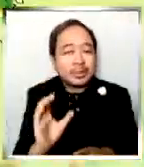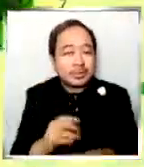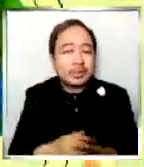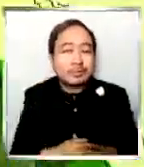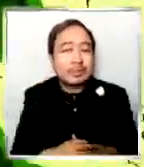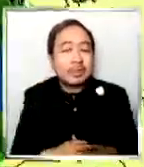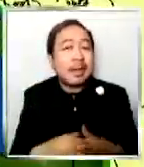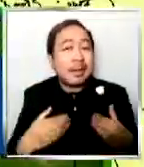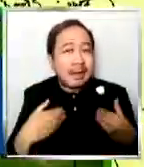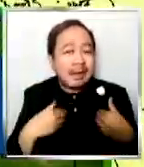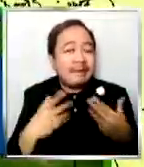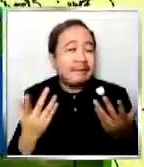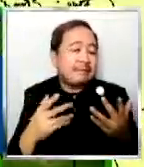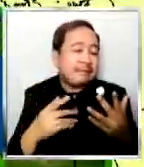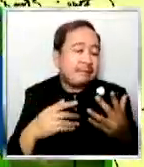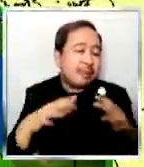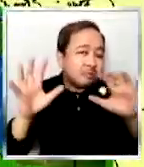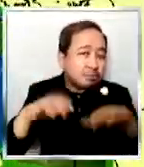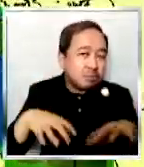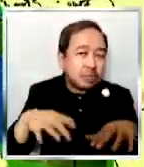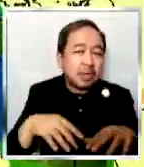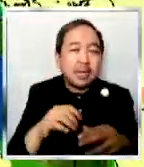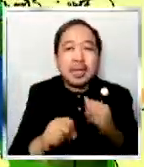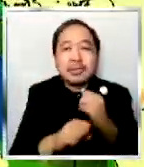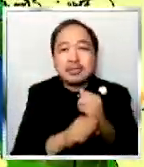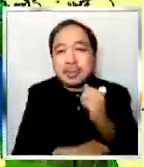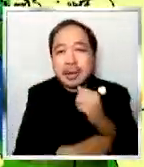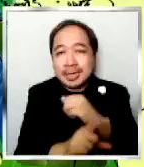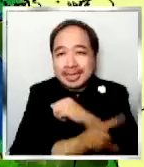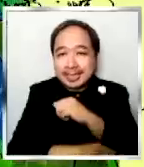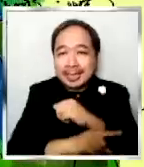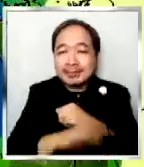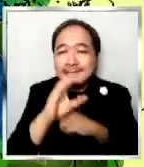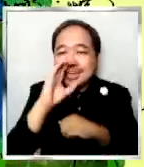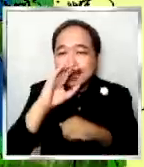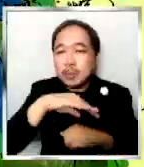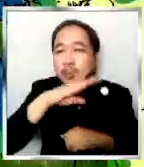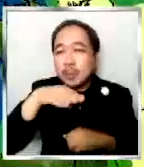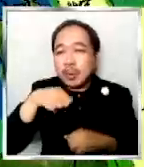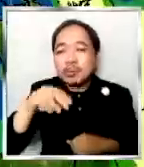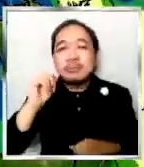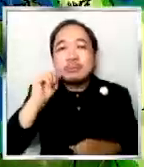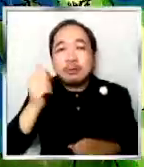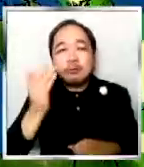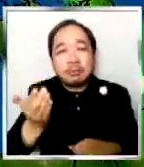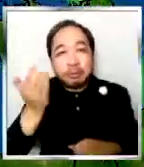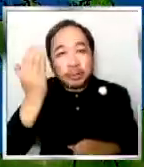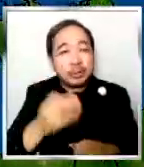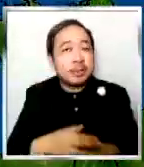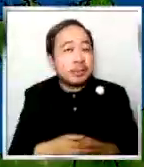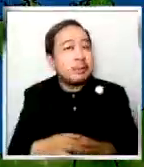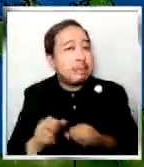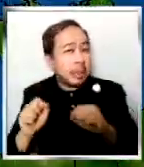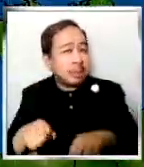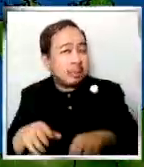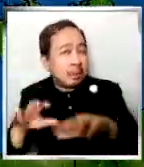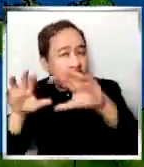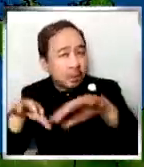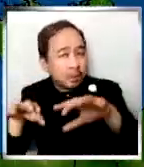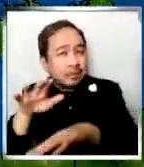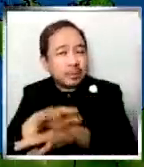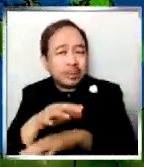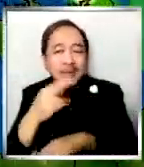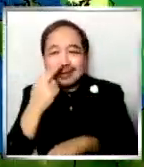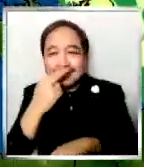din sa Samar and later provinces, Cebu at Bohol bukas ng umaga. Habang may tsansa rin ang ulan sa hapon sa